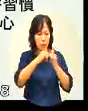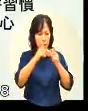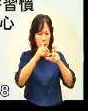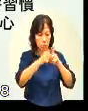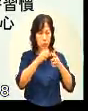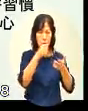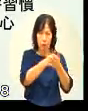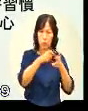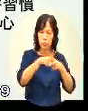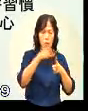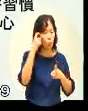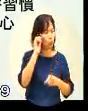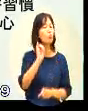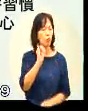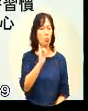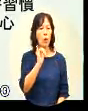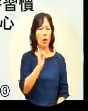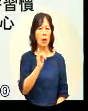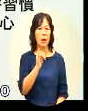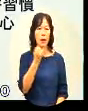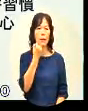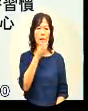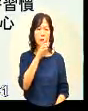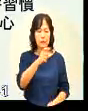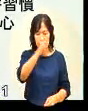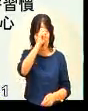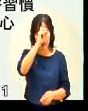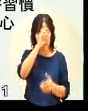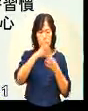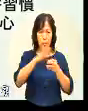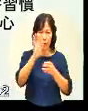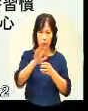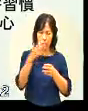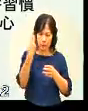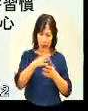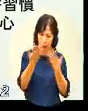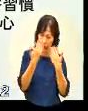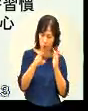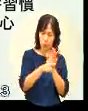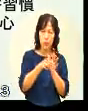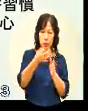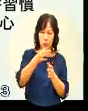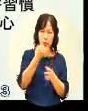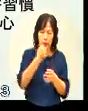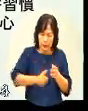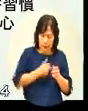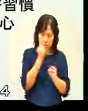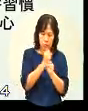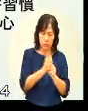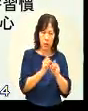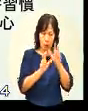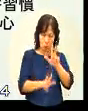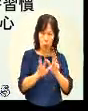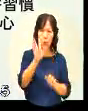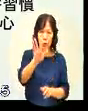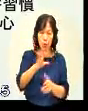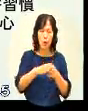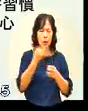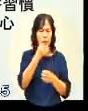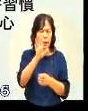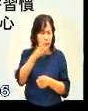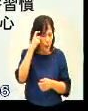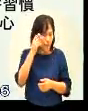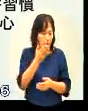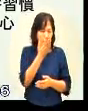工，我觉得还不错，但是我们希望说有更具体的预算能够落实，那不用怕改进